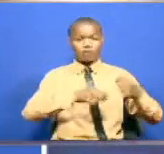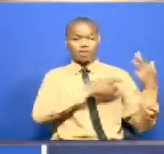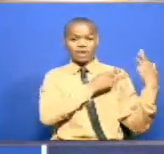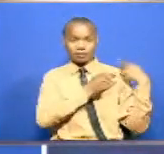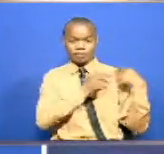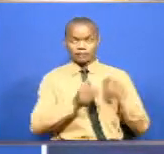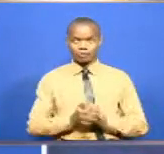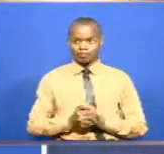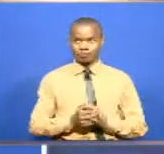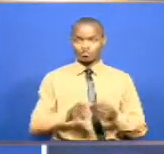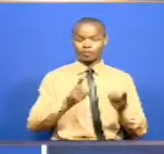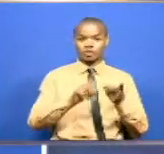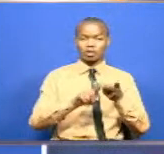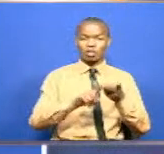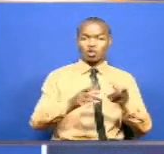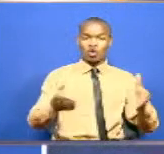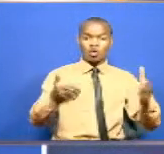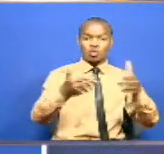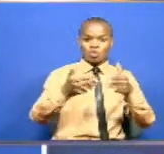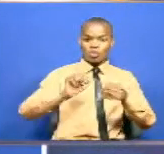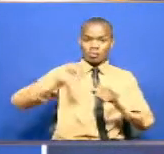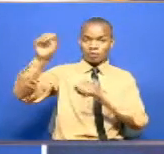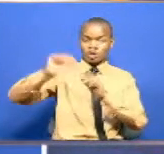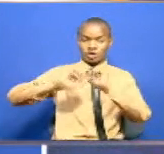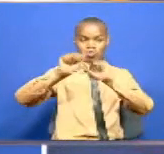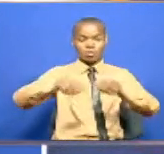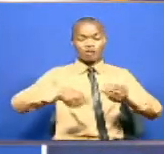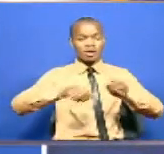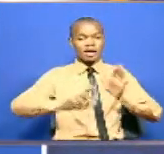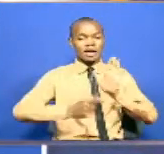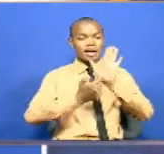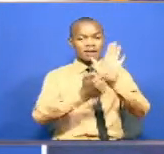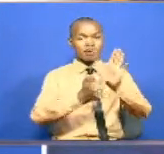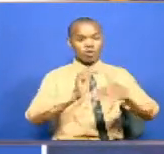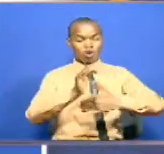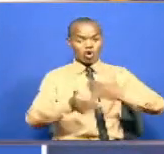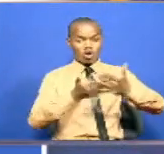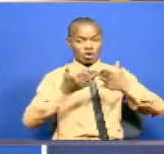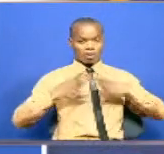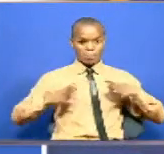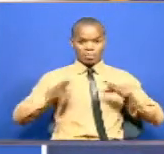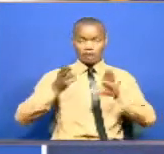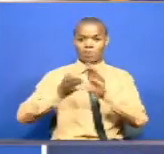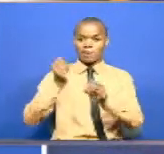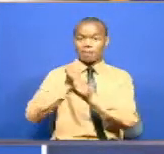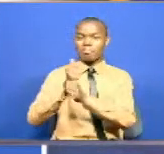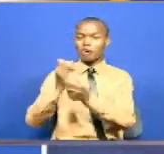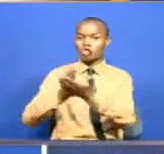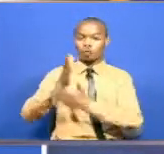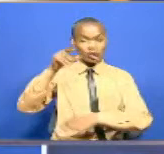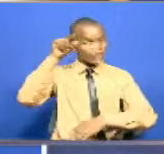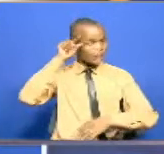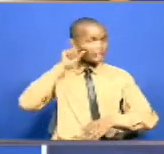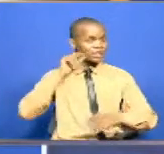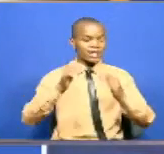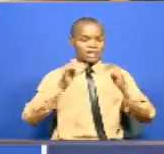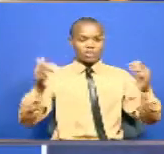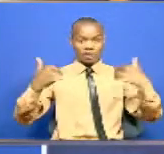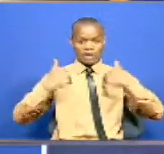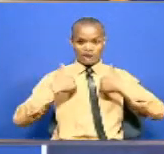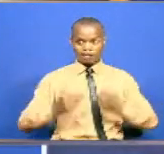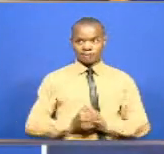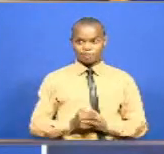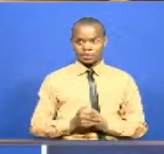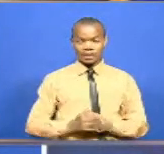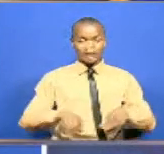kisiasa kuwasilisha kwa tume ya IBC orodha ya wawaniaji kwa kuzingatia usawa wa kijinsia. Uhifadhi na utekelezaji wa